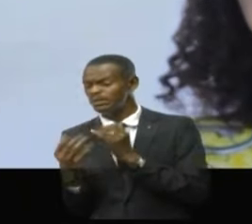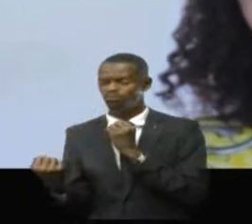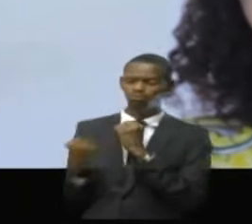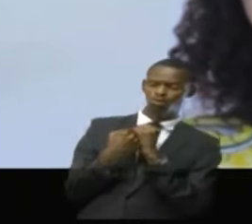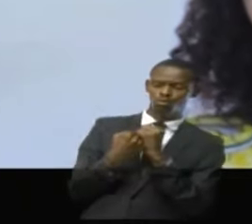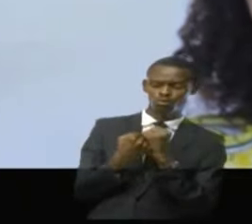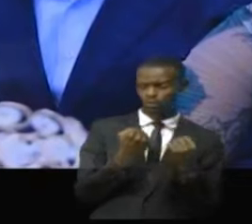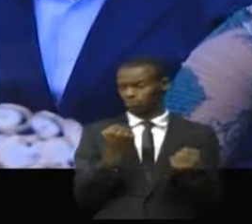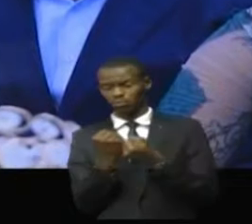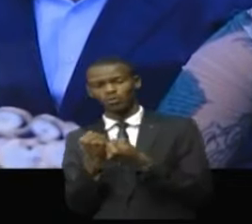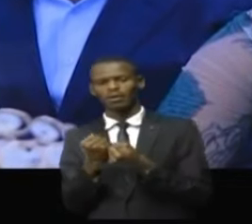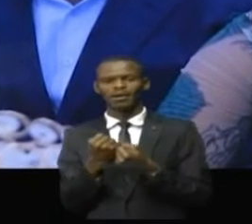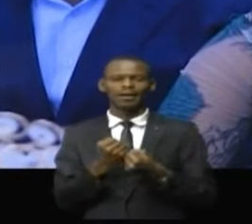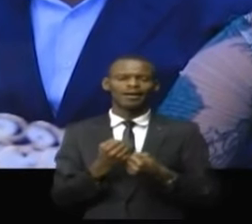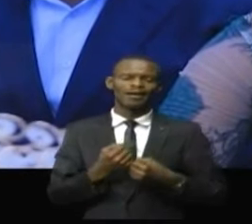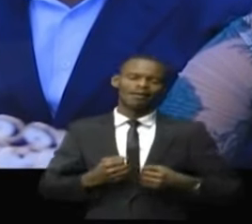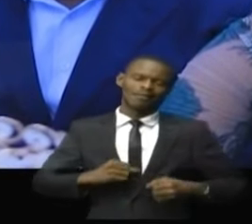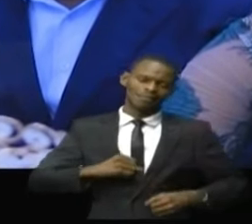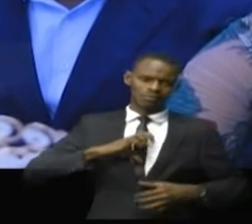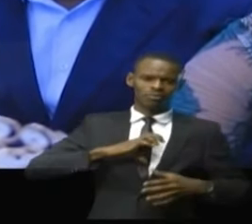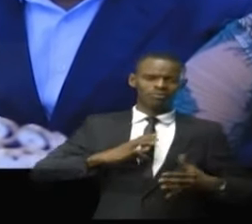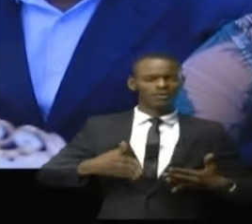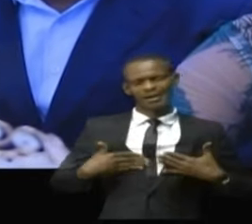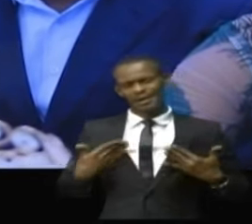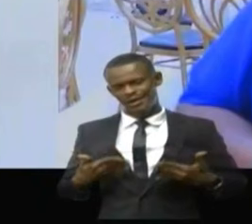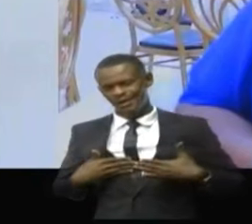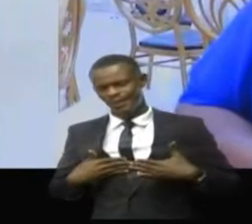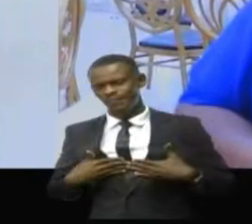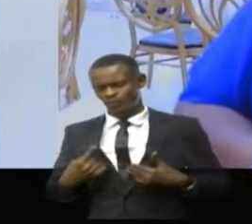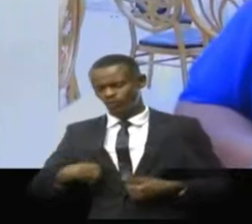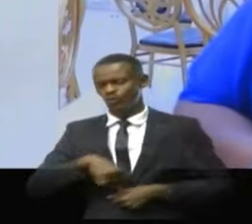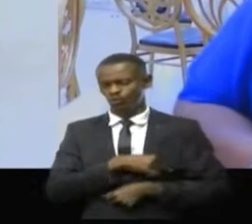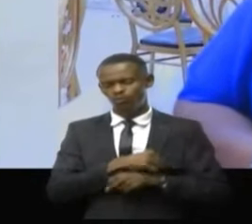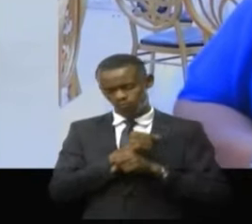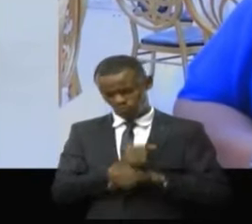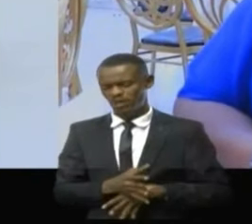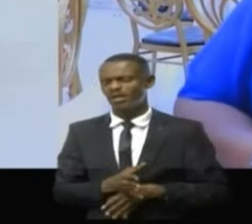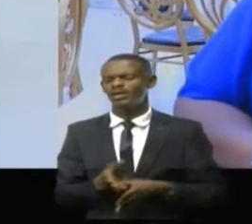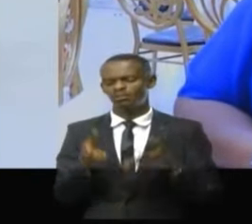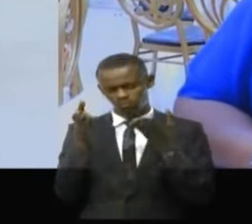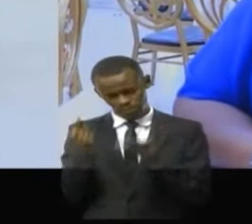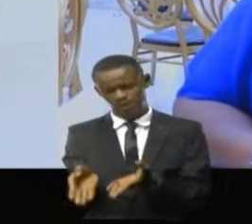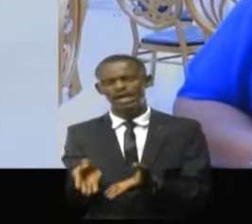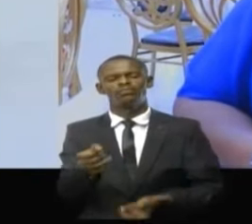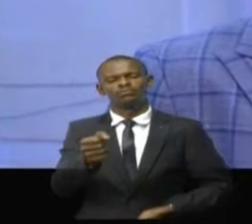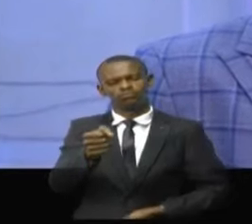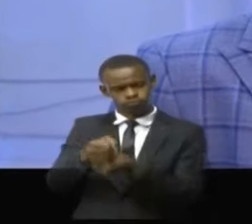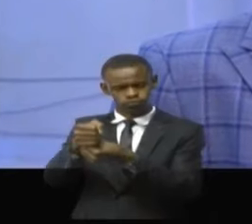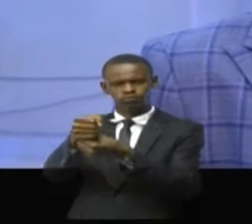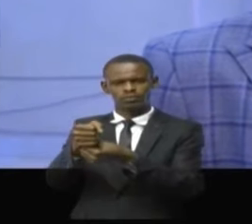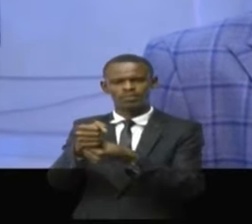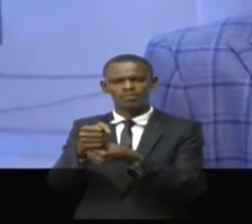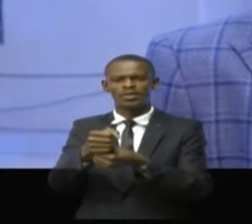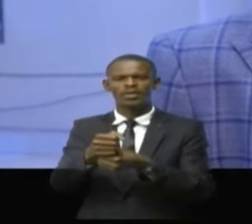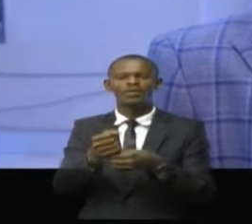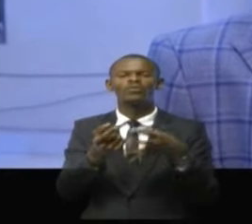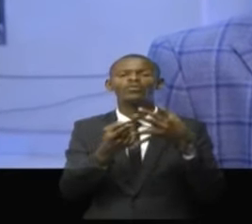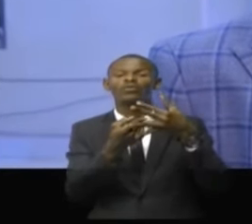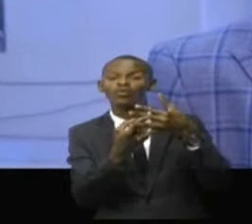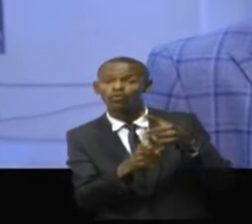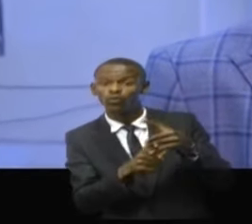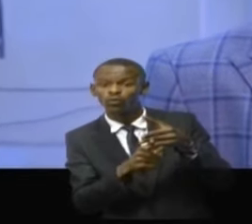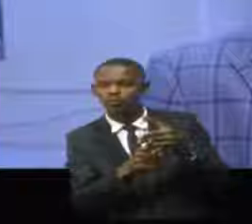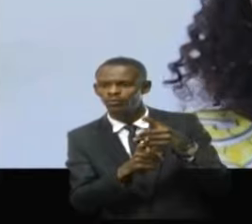leur secourir. Nous essayons de les faire à notre niveau. Nous avions pris notre temps à pouvoir sensibiliser cette